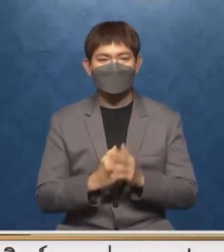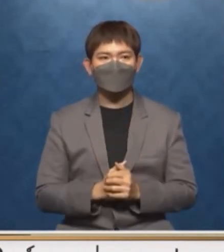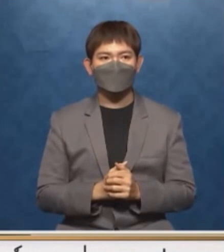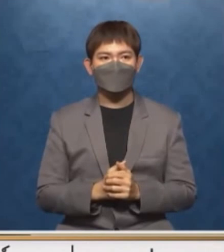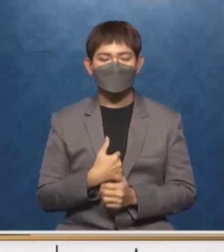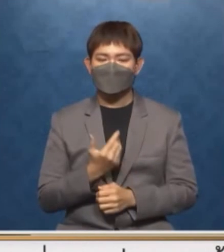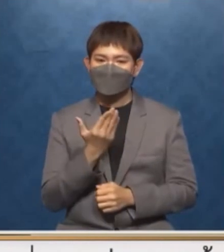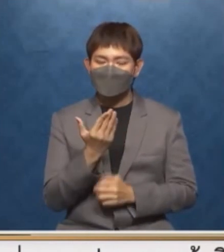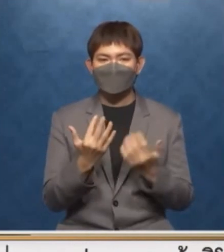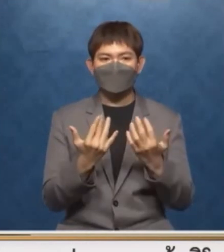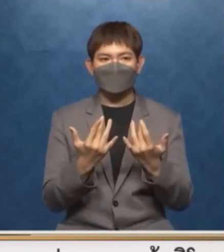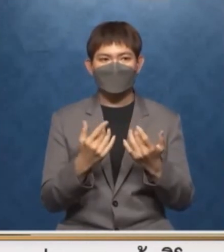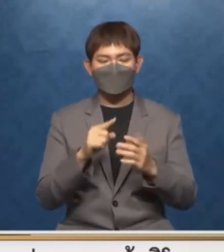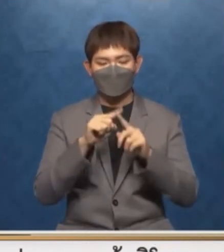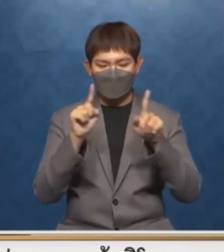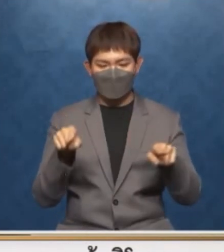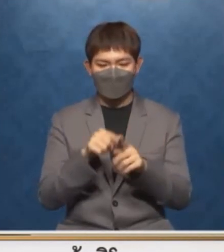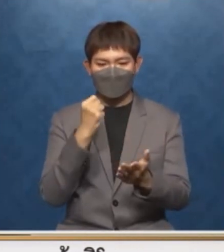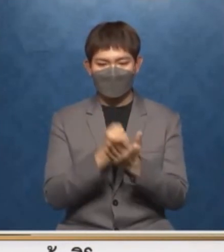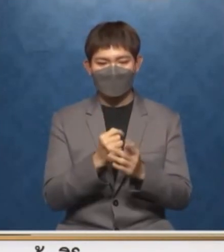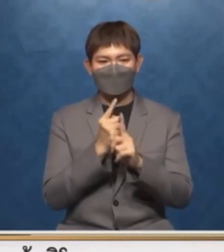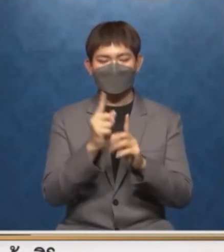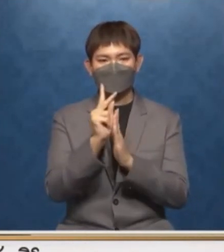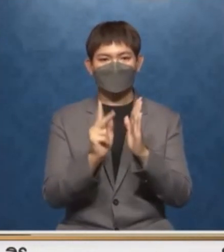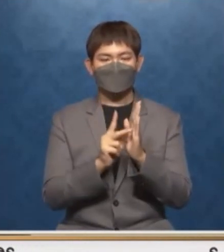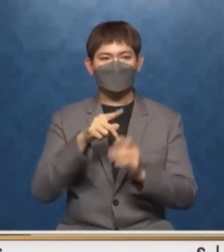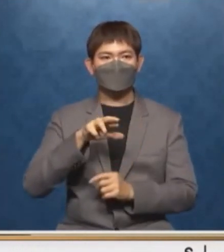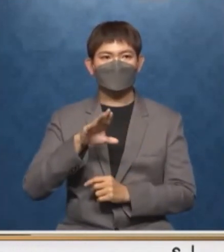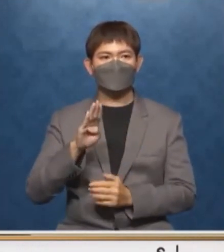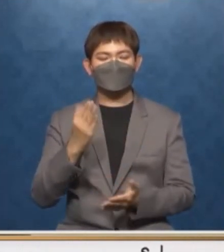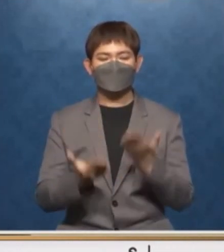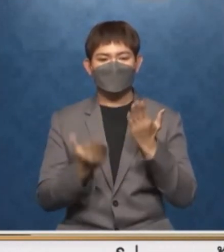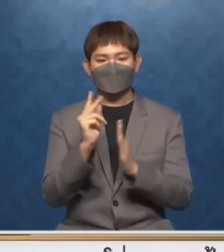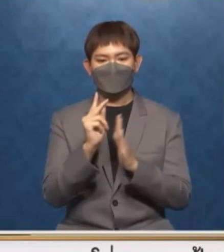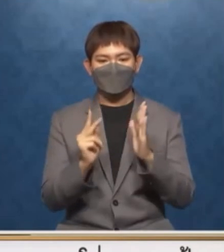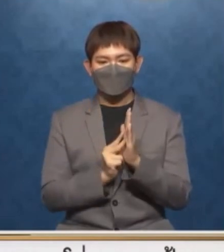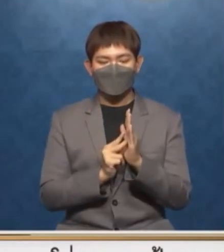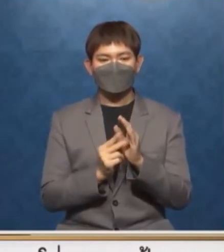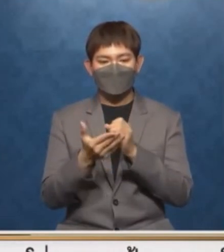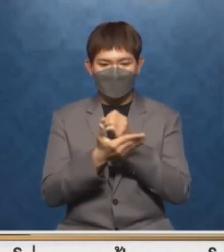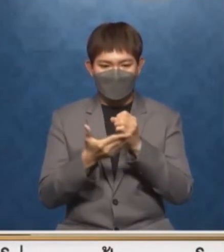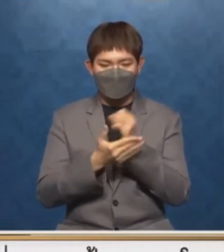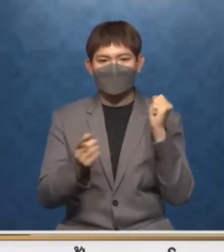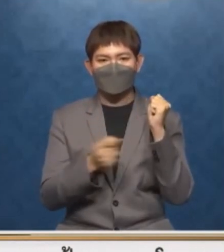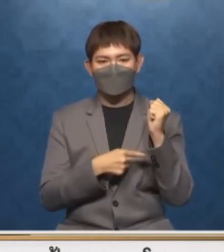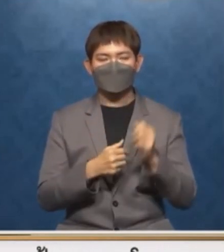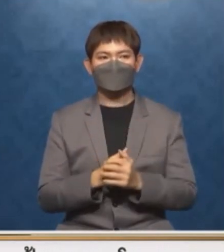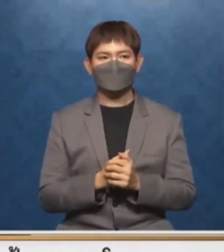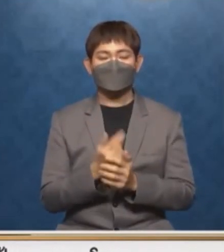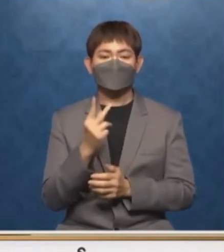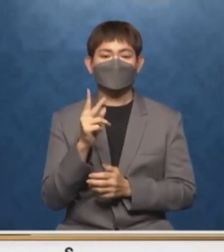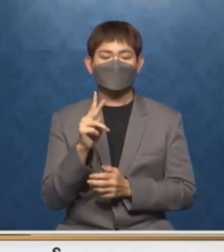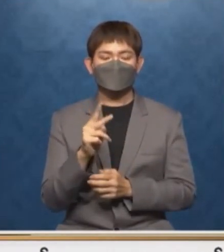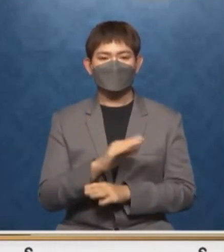ขอเป็นผู้อยู่ระหว่างการถูกพักใช้ใบอนุญาตตามพระราชบัญญัติฉบับนี้หรือกฎหมายว่าด้วยยาเสพติดให้โทษข้อขอเคยถูกเพิก